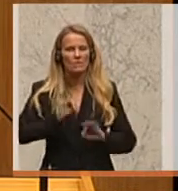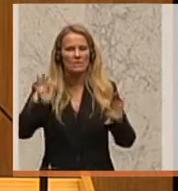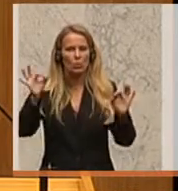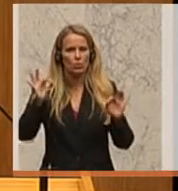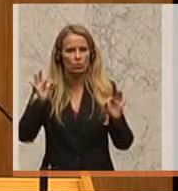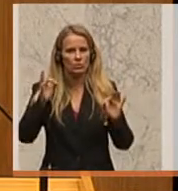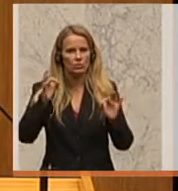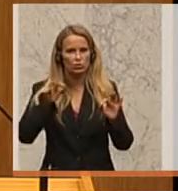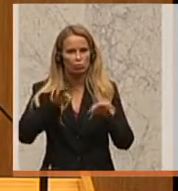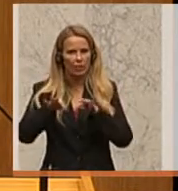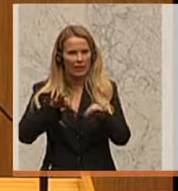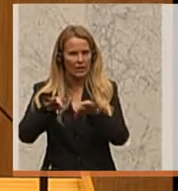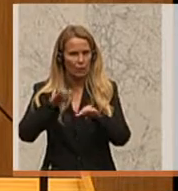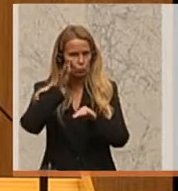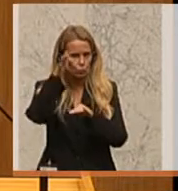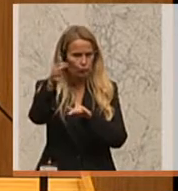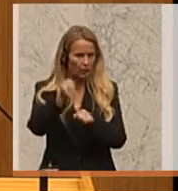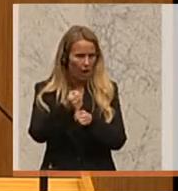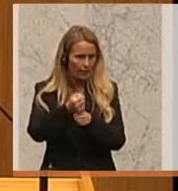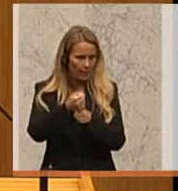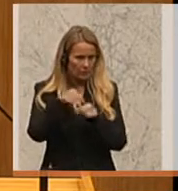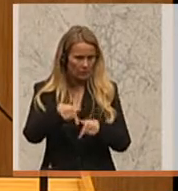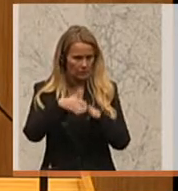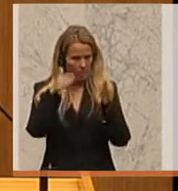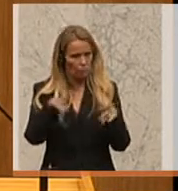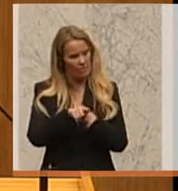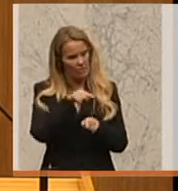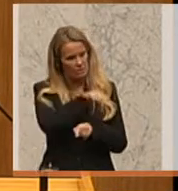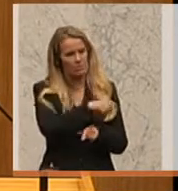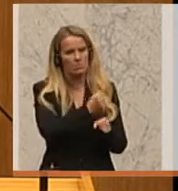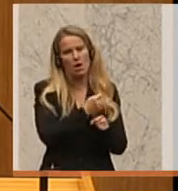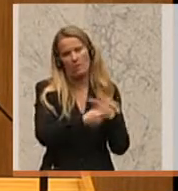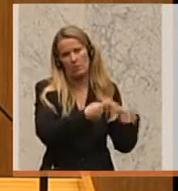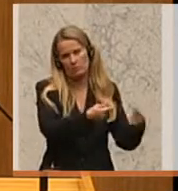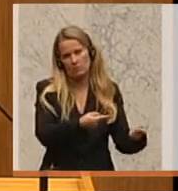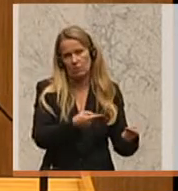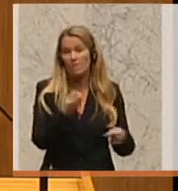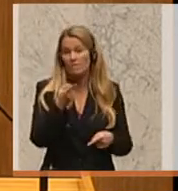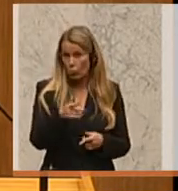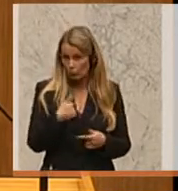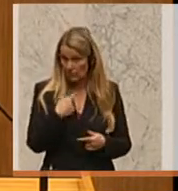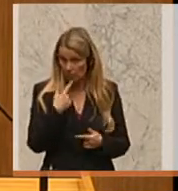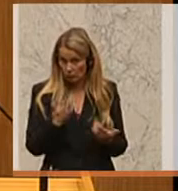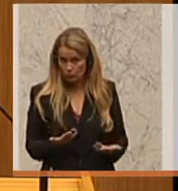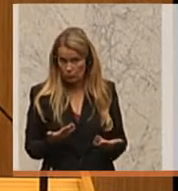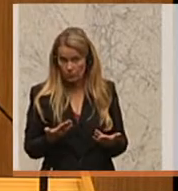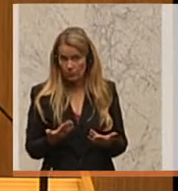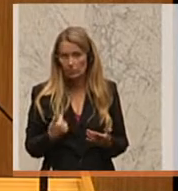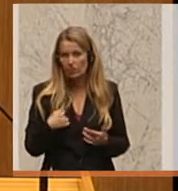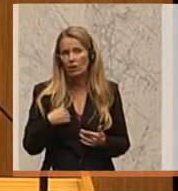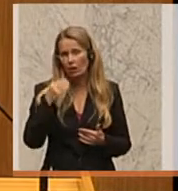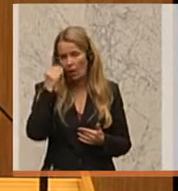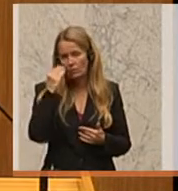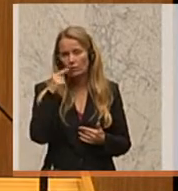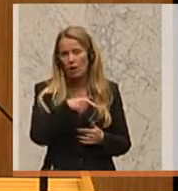künftige Arbeit hier im Haus am Beispiel dieser Erarbeitung. Warum sage ich das? Weil ich glaube, dass die Arbeit